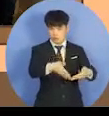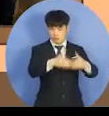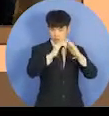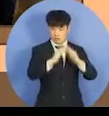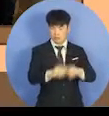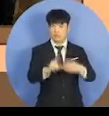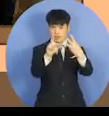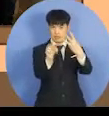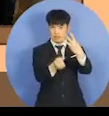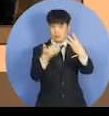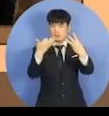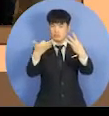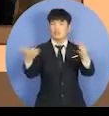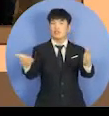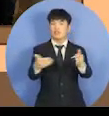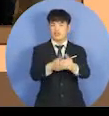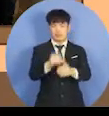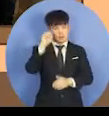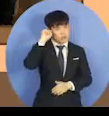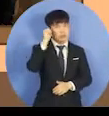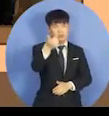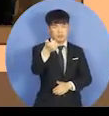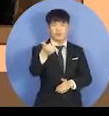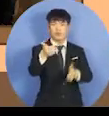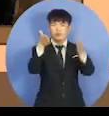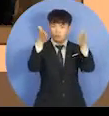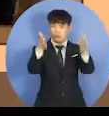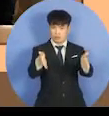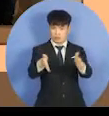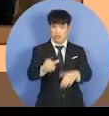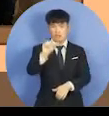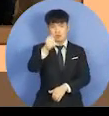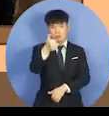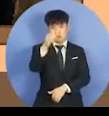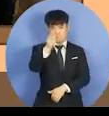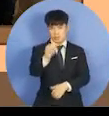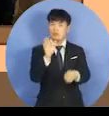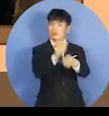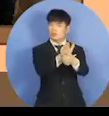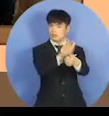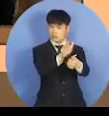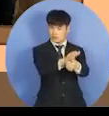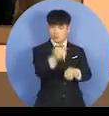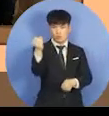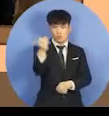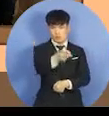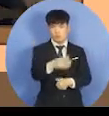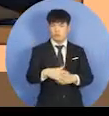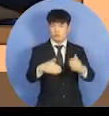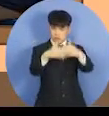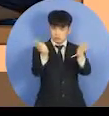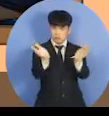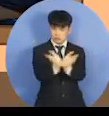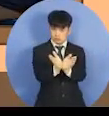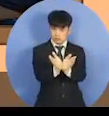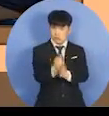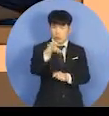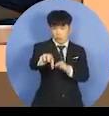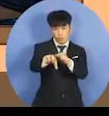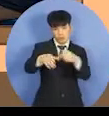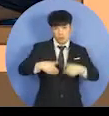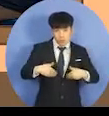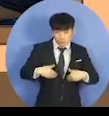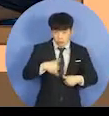상담복지센터는 지난 3월 19일까지 5개월간 최대 50만 원의 활동비와 센터 내 스터디룸 공간을 지원받을 스터디